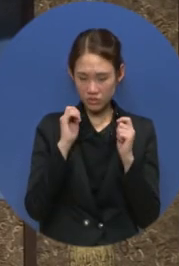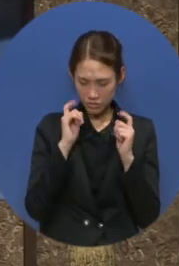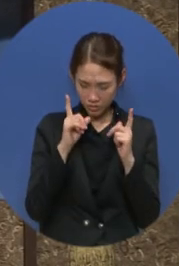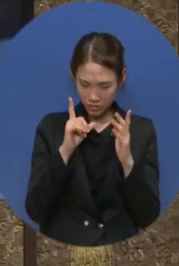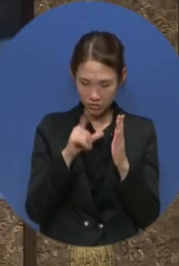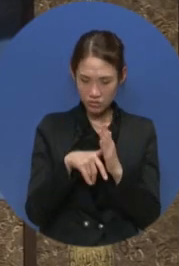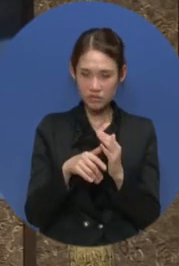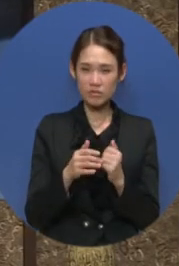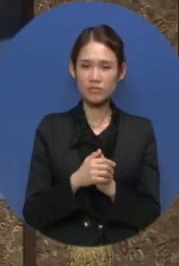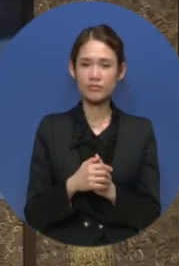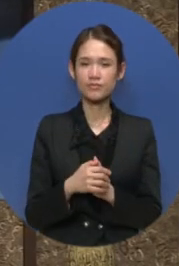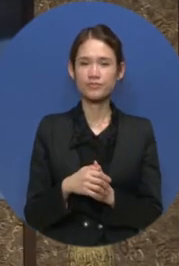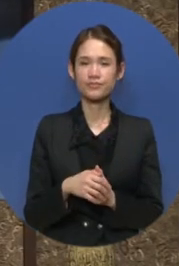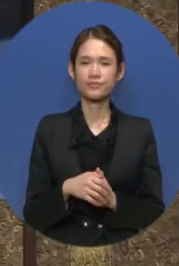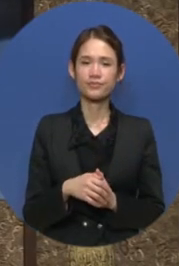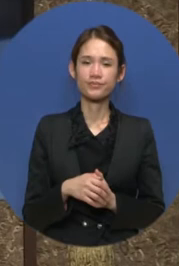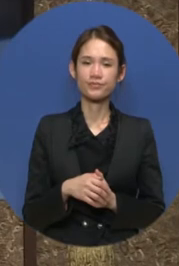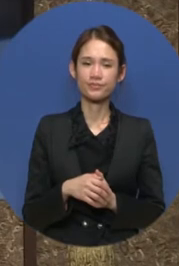일어날 때 네.